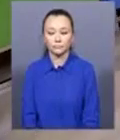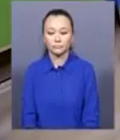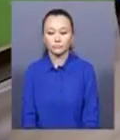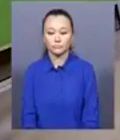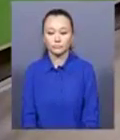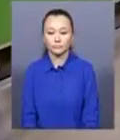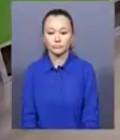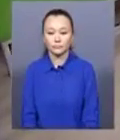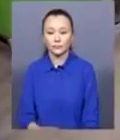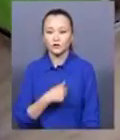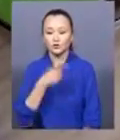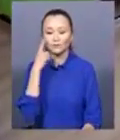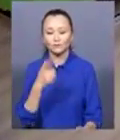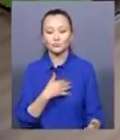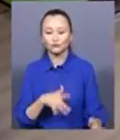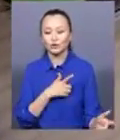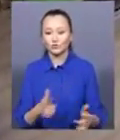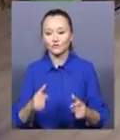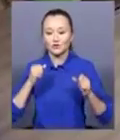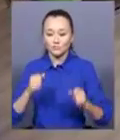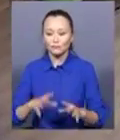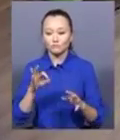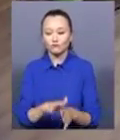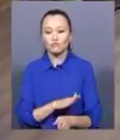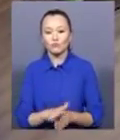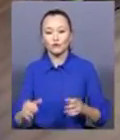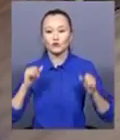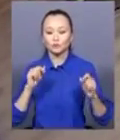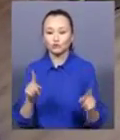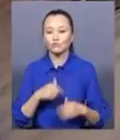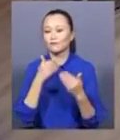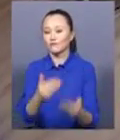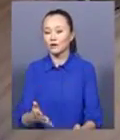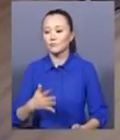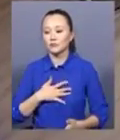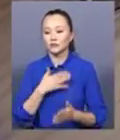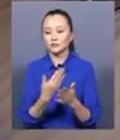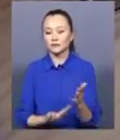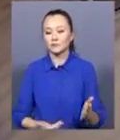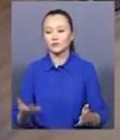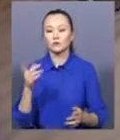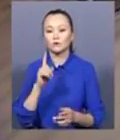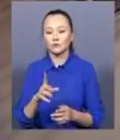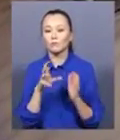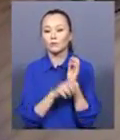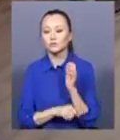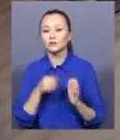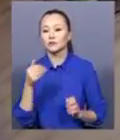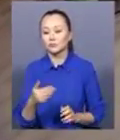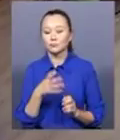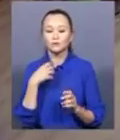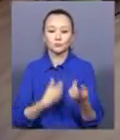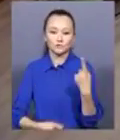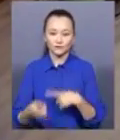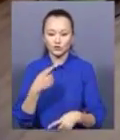Ну что ж, я думаю, мы готовы сейчас размяться, сделать полноценную разминку, чего и вам, нашим телезрителям, советуем. Ну а после нее мы